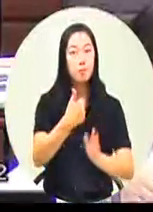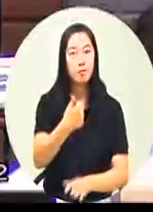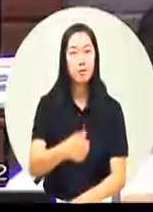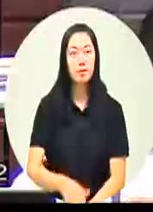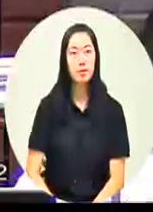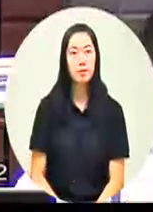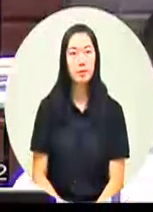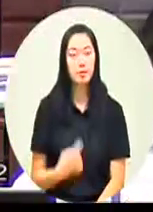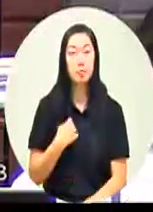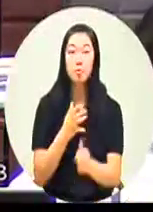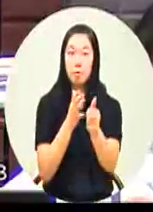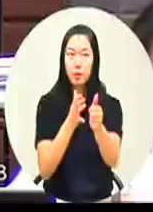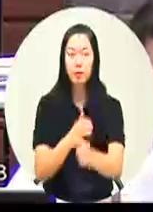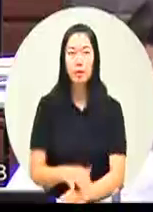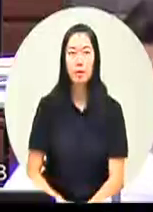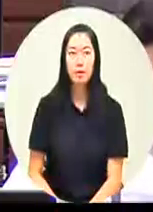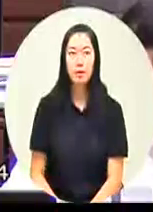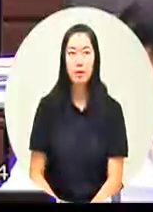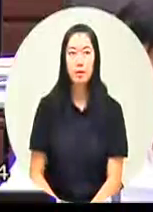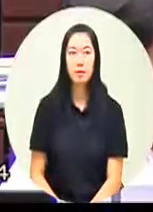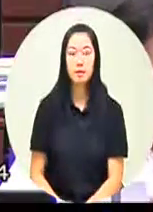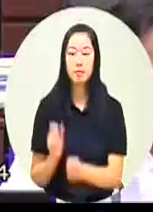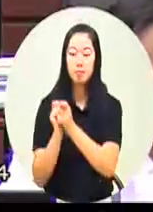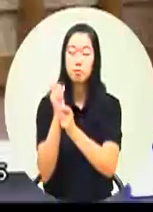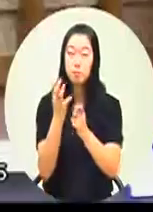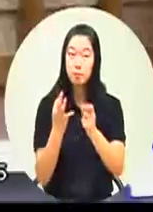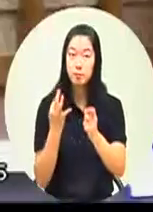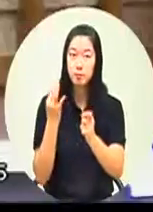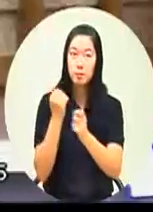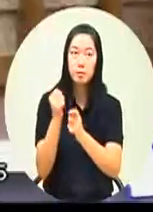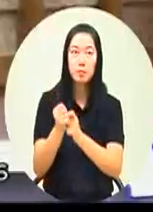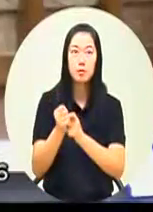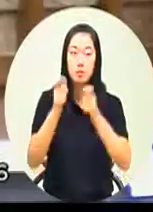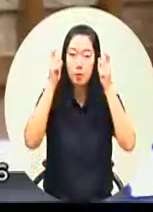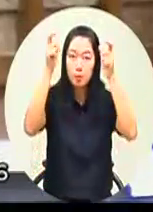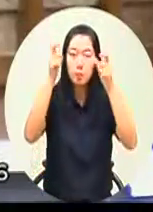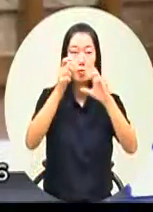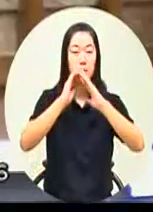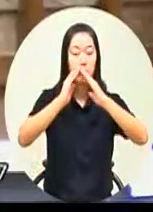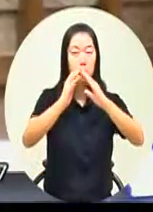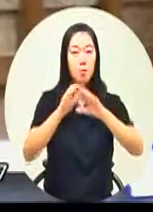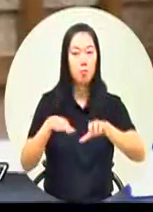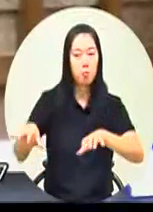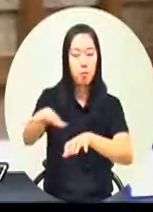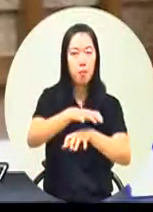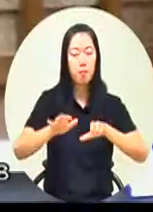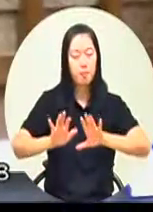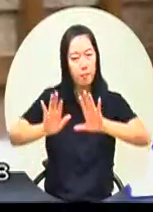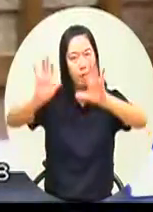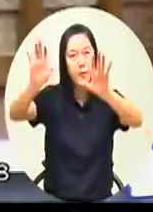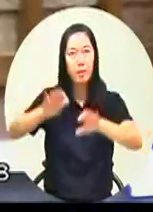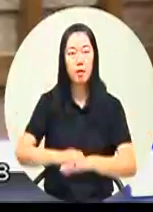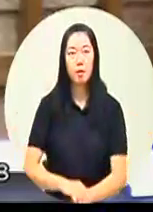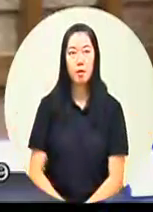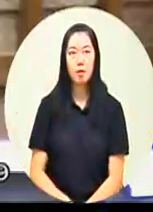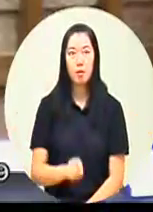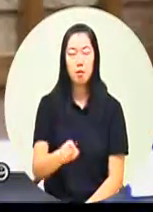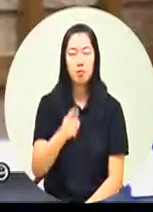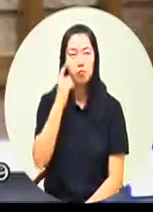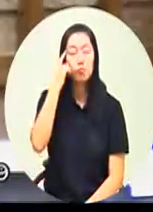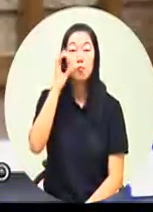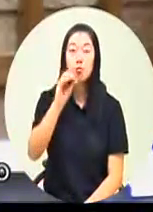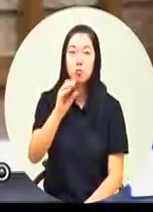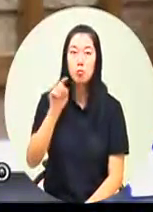请问局长哈，这几年的一个我们整个高雄市的一个发展，你有没有觉得就我